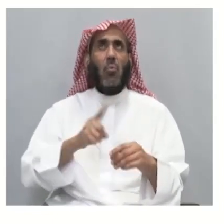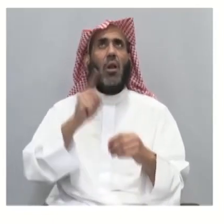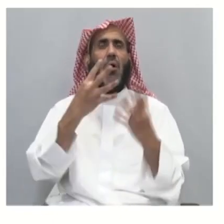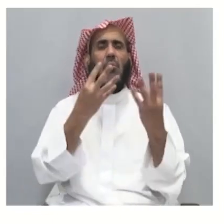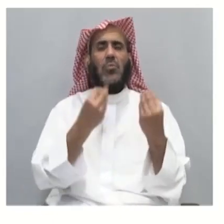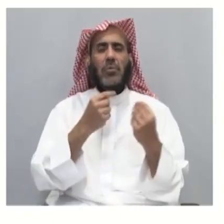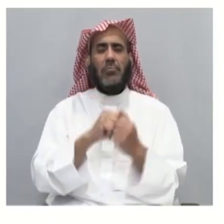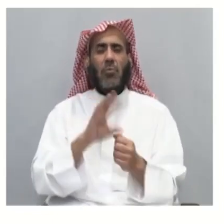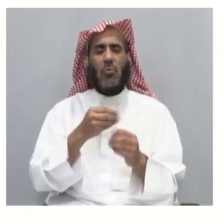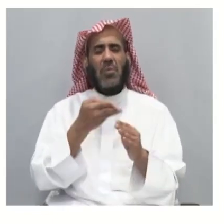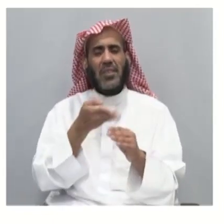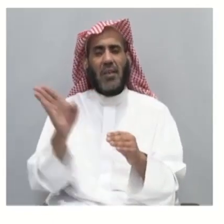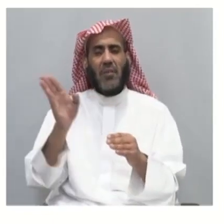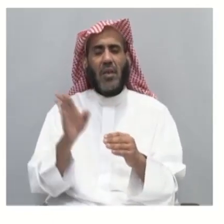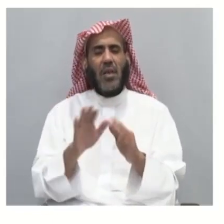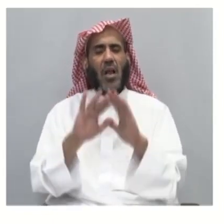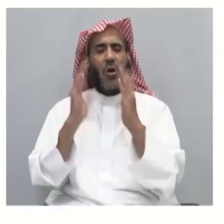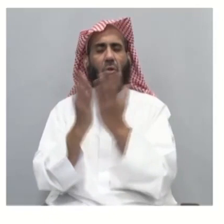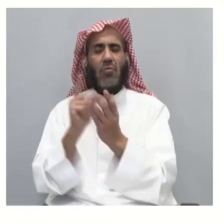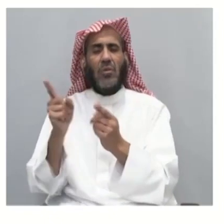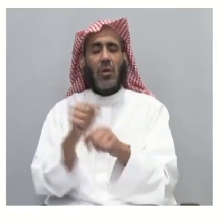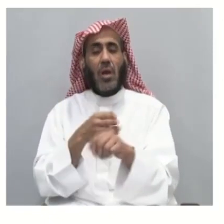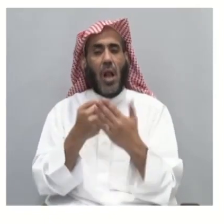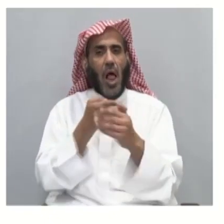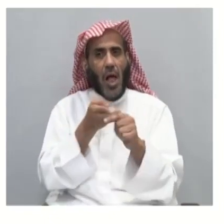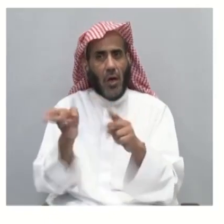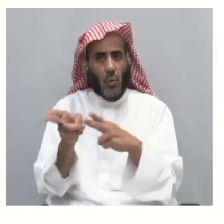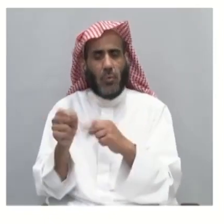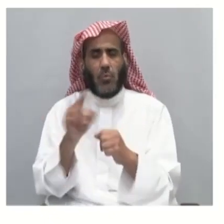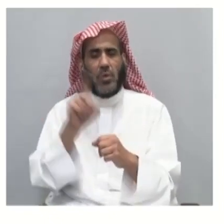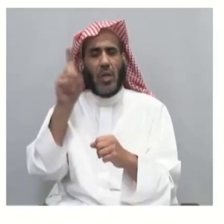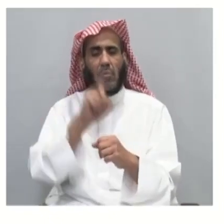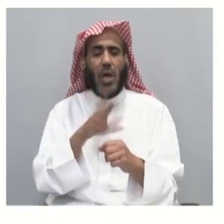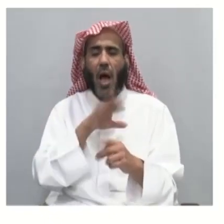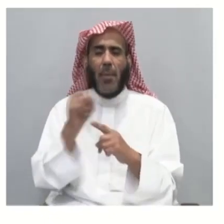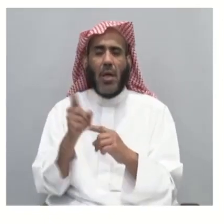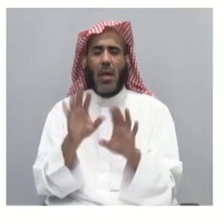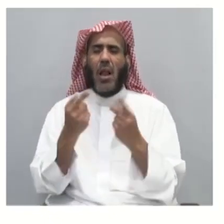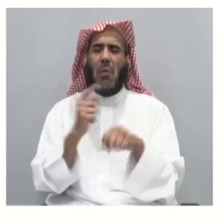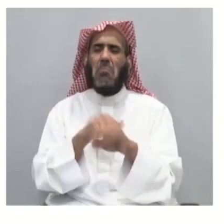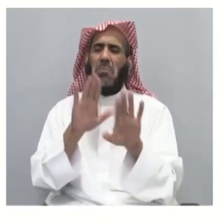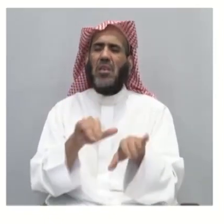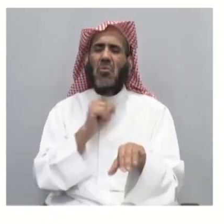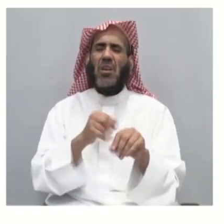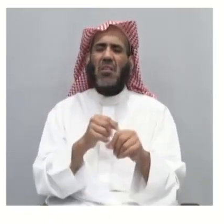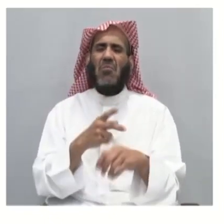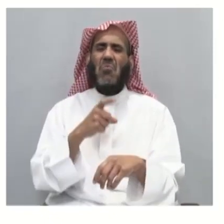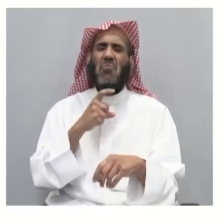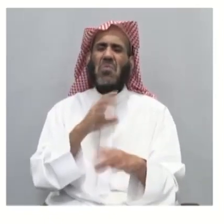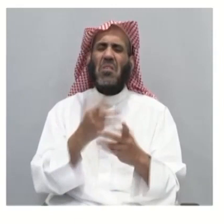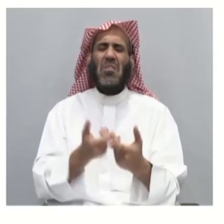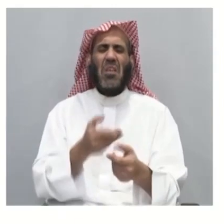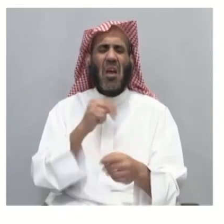المستعان ثم انصرف الى غرفته لحقته بعد ذلك وسالته يا ابي الى متى ونحن في ضيق من